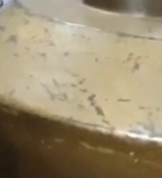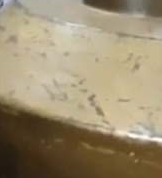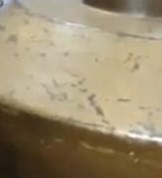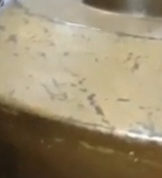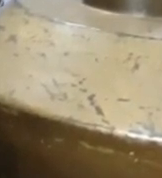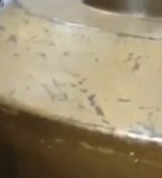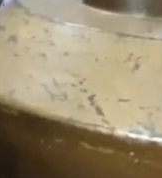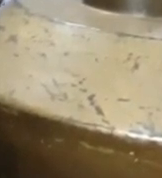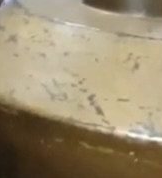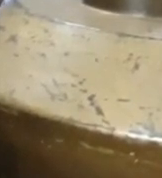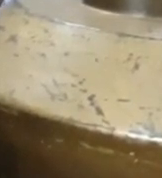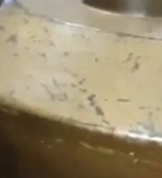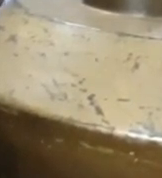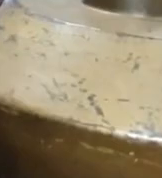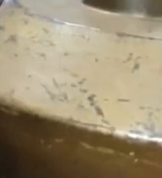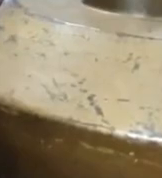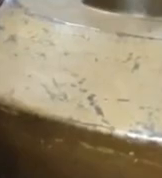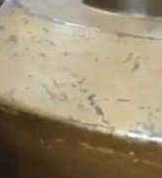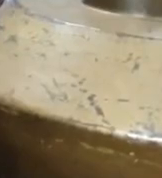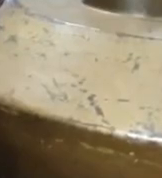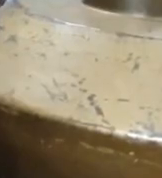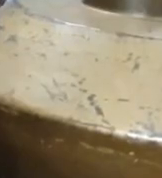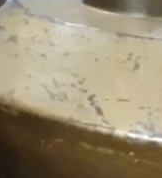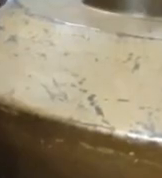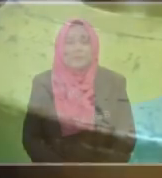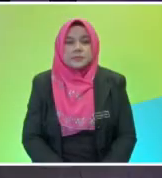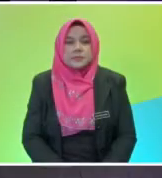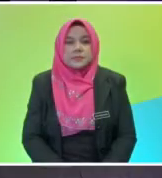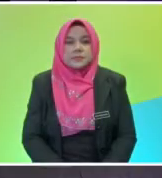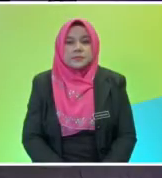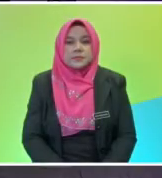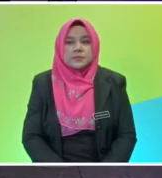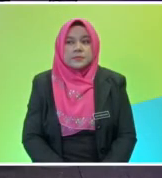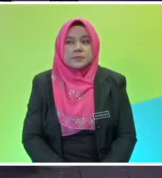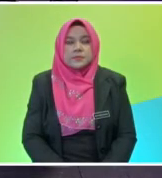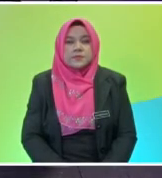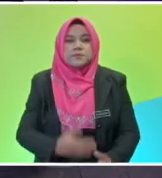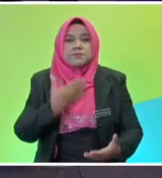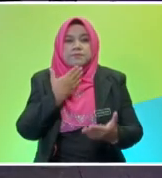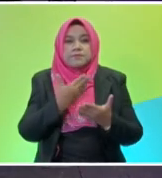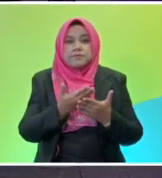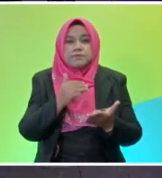Oke Oke jadi baik baik